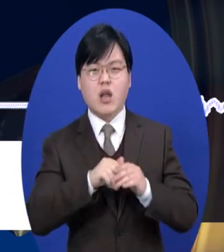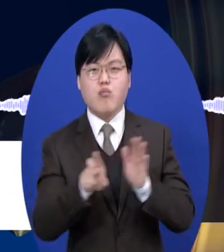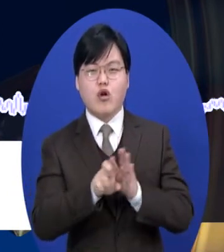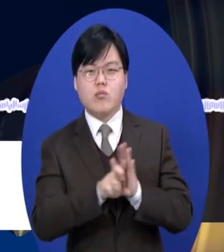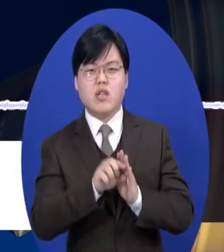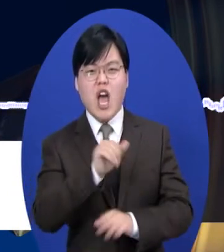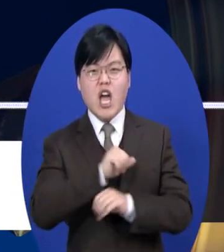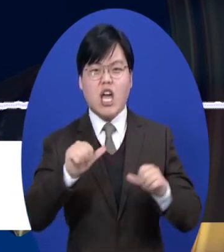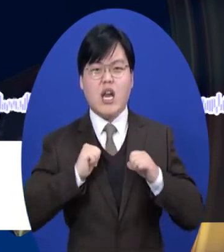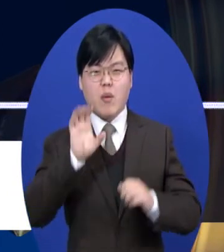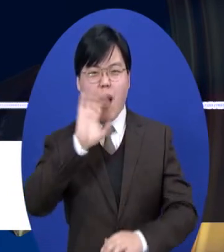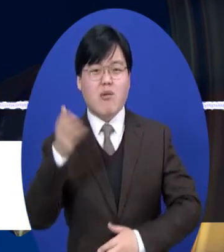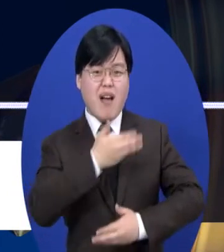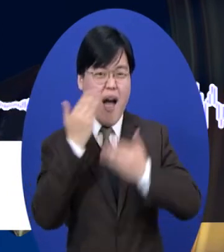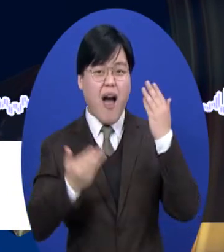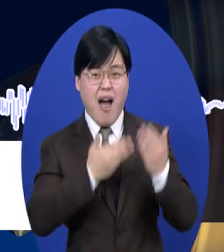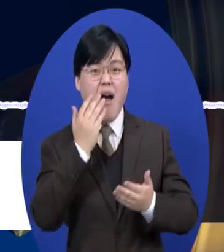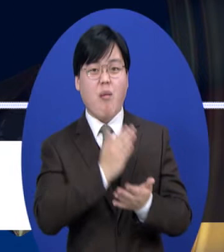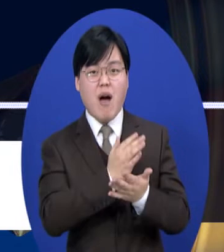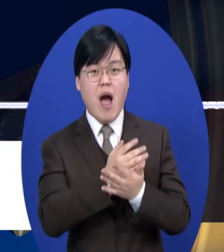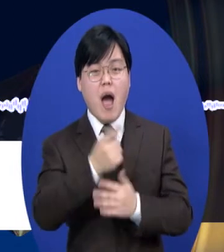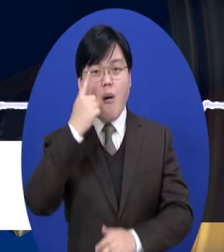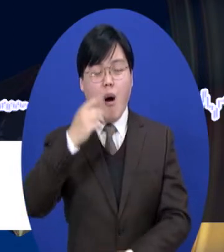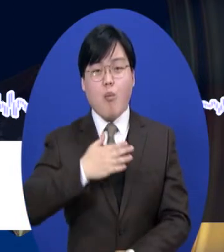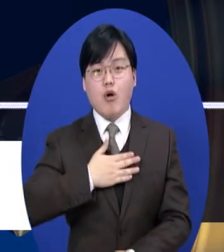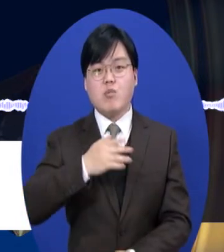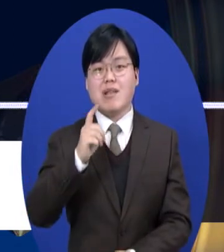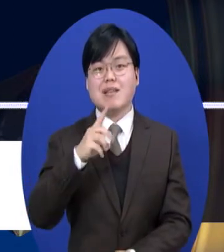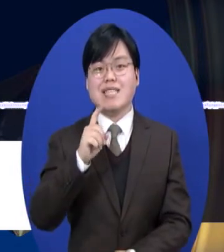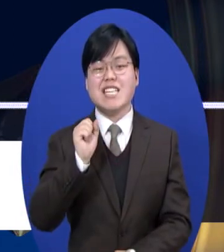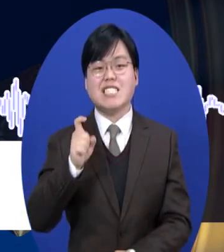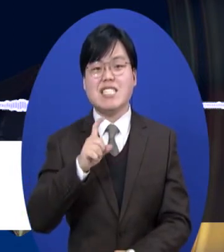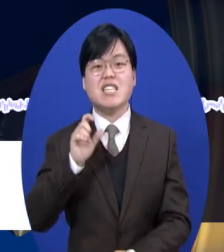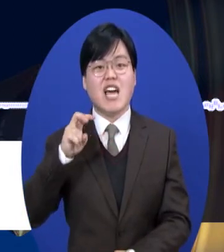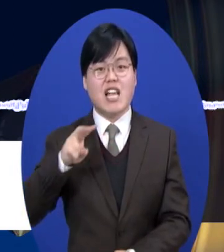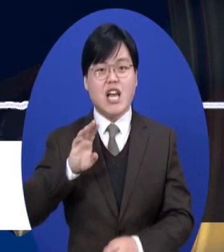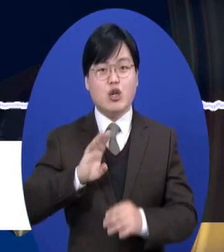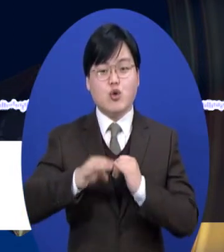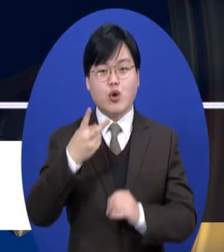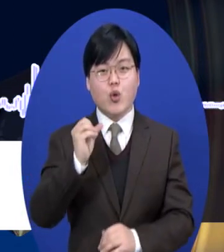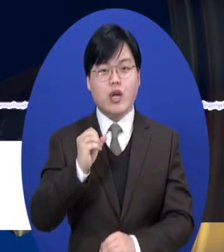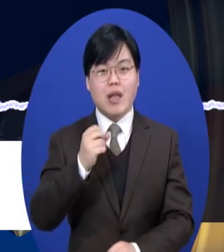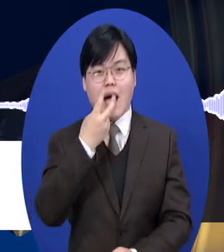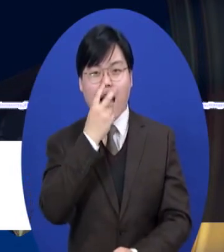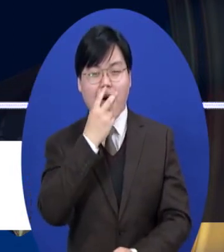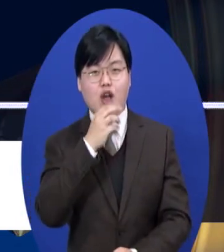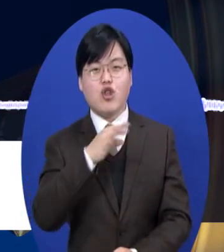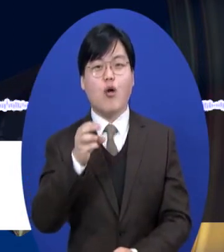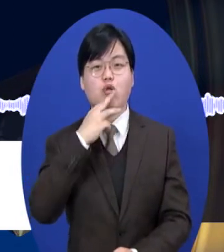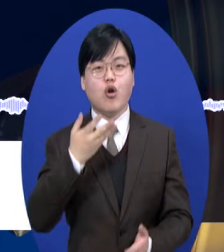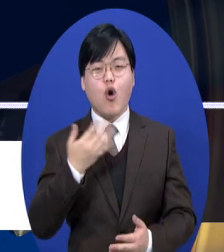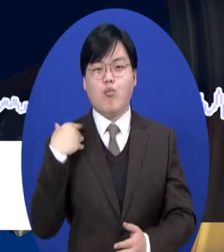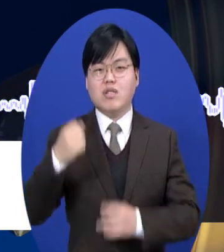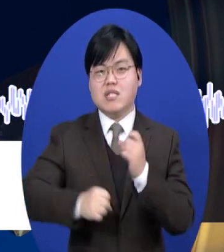Сонголтыг иргэд аж ахуй нэгжүүд нэлээд хайж байна. Тэгээд манай зах зээл бол нийт сүлүүд нэлээд итгэвчж байгаа үзүүлэлтийн одоо дуртан бол